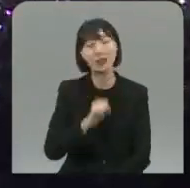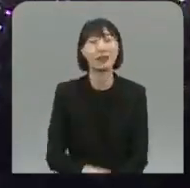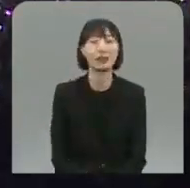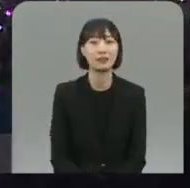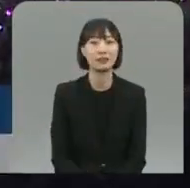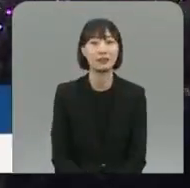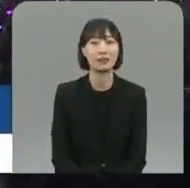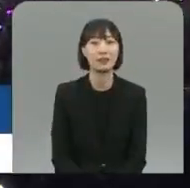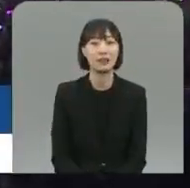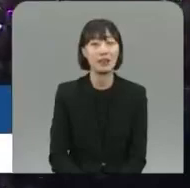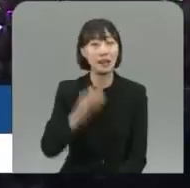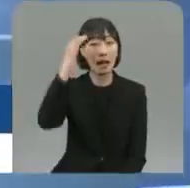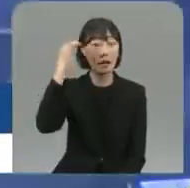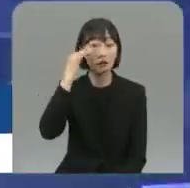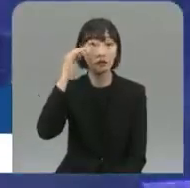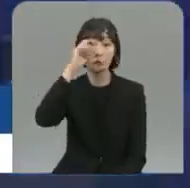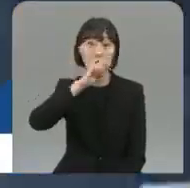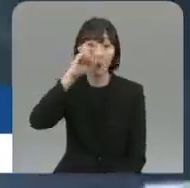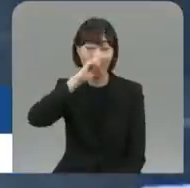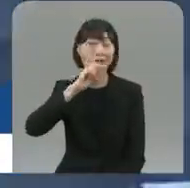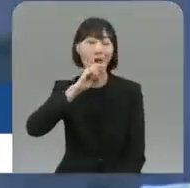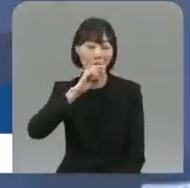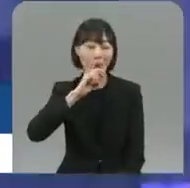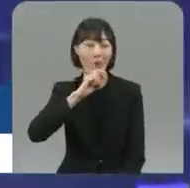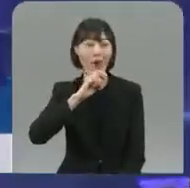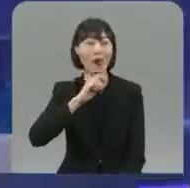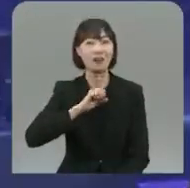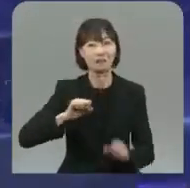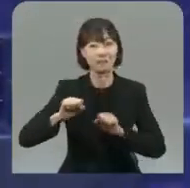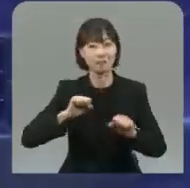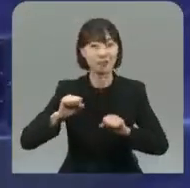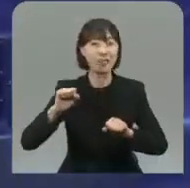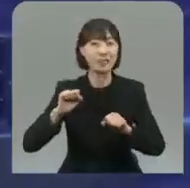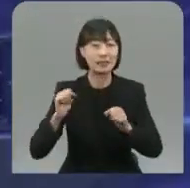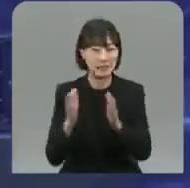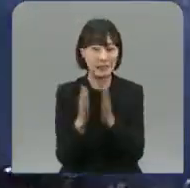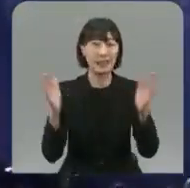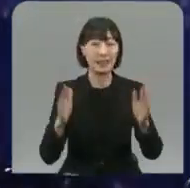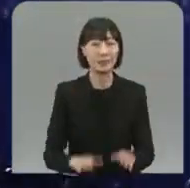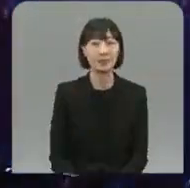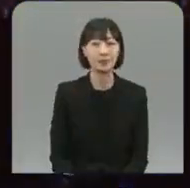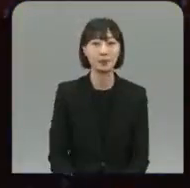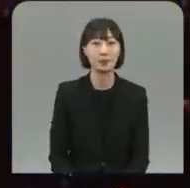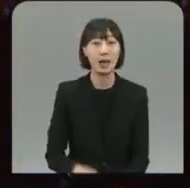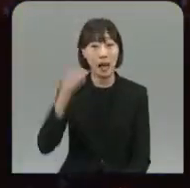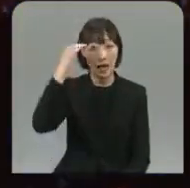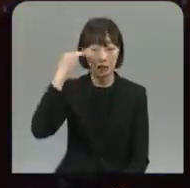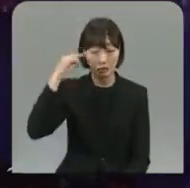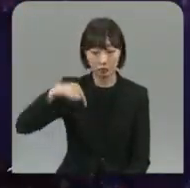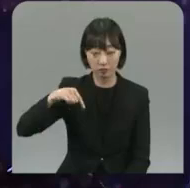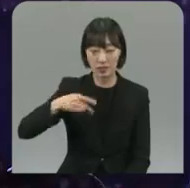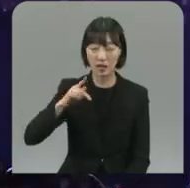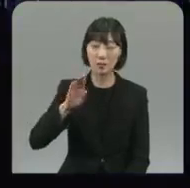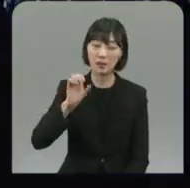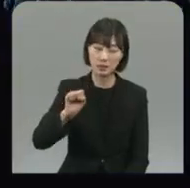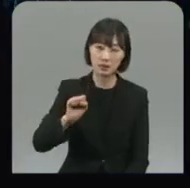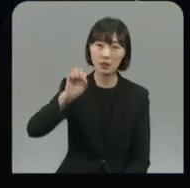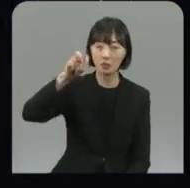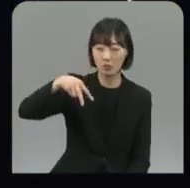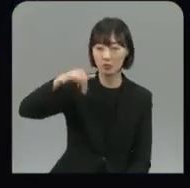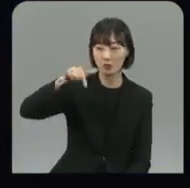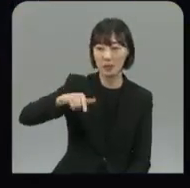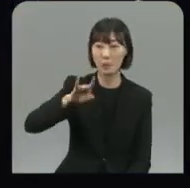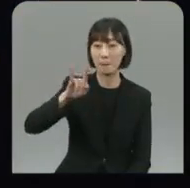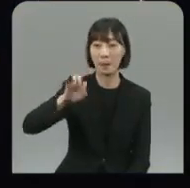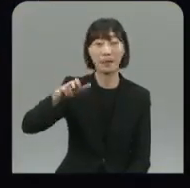等进军中国市场。从《冬季恋歌》到《太阳的后裔》， KBS 的电视剧作品在整个亚洲地区掀